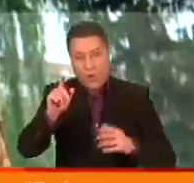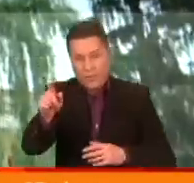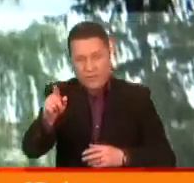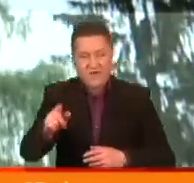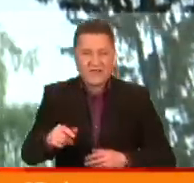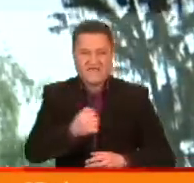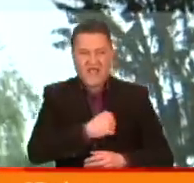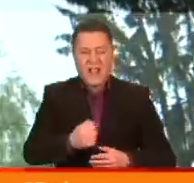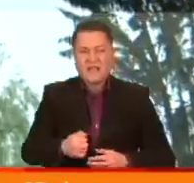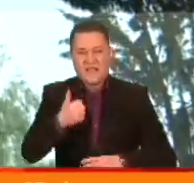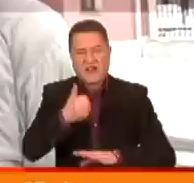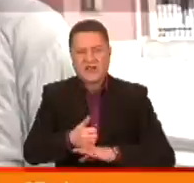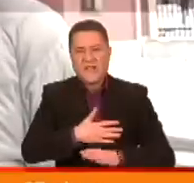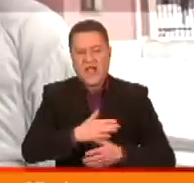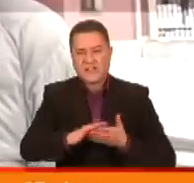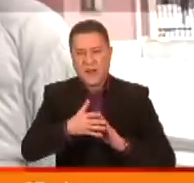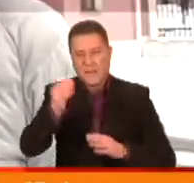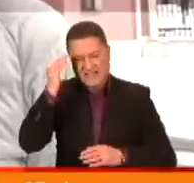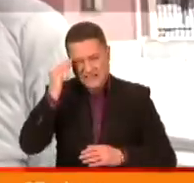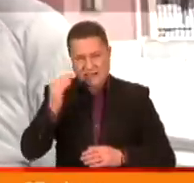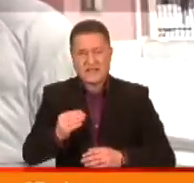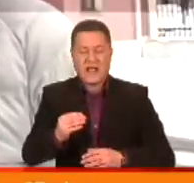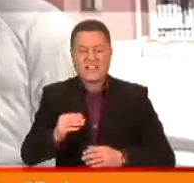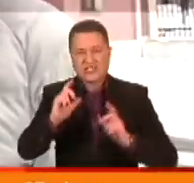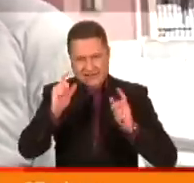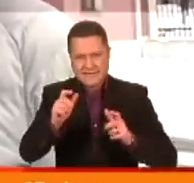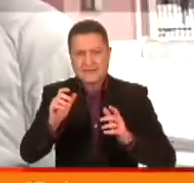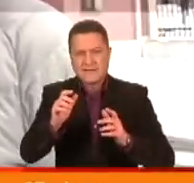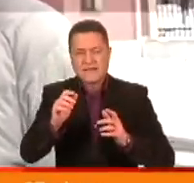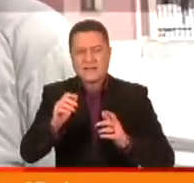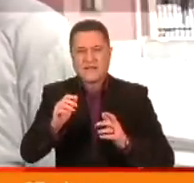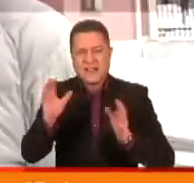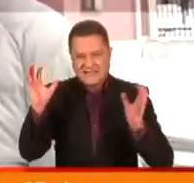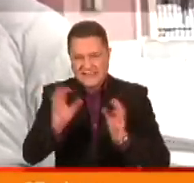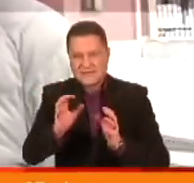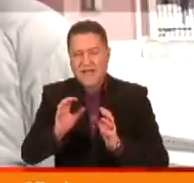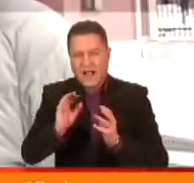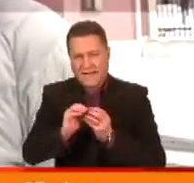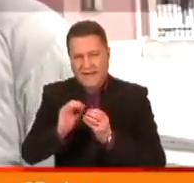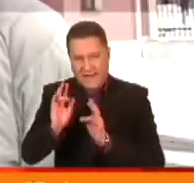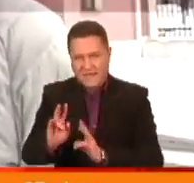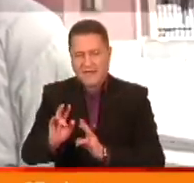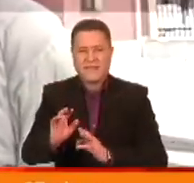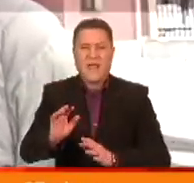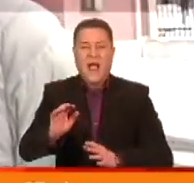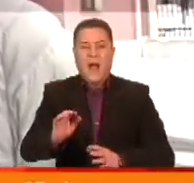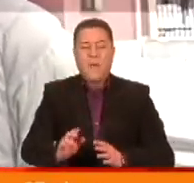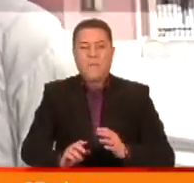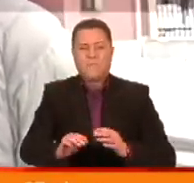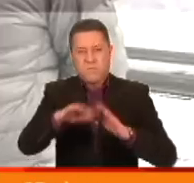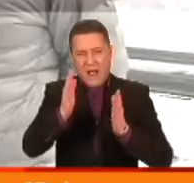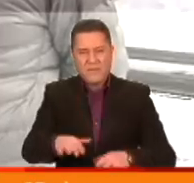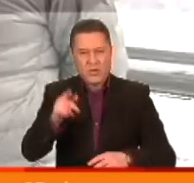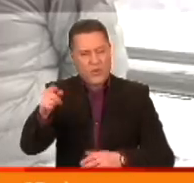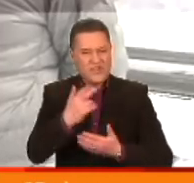ж позиція – зберегти пам'ятник. Для нас він і для багатьох тисяч людей являється великим полководцем, який не проіграв ні одного